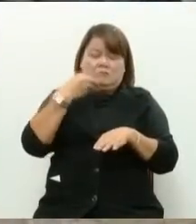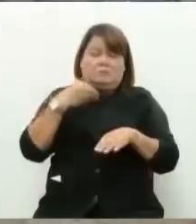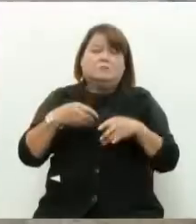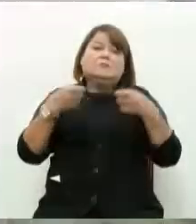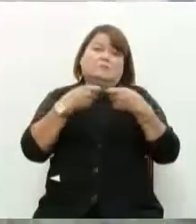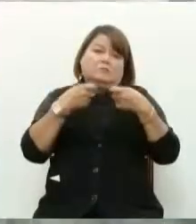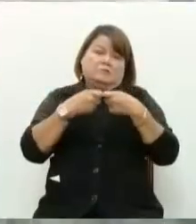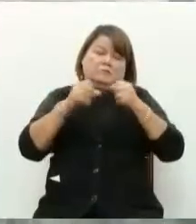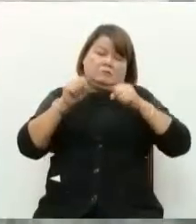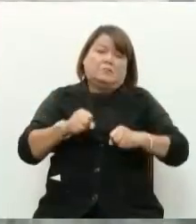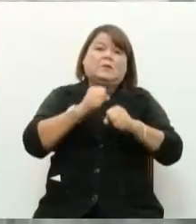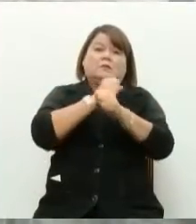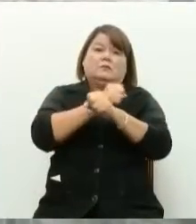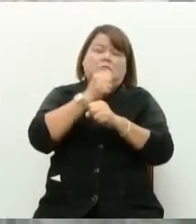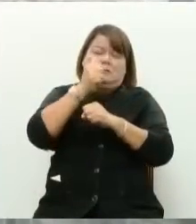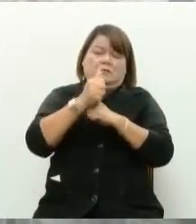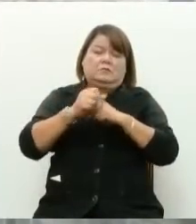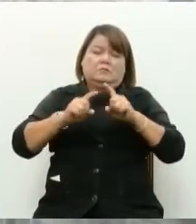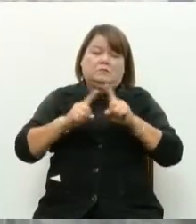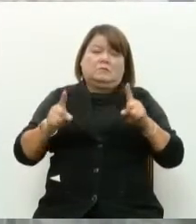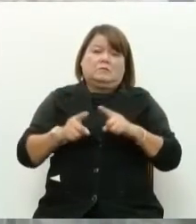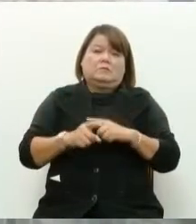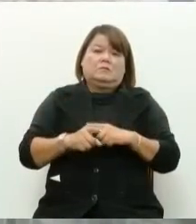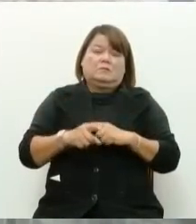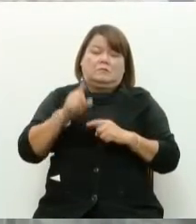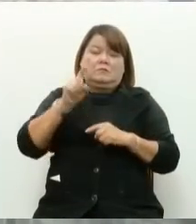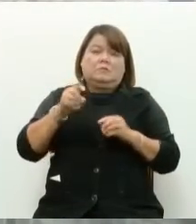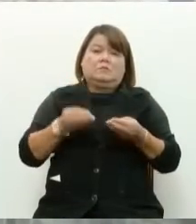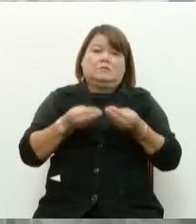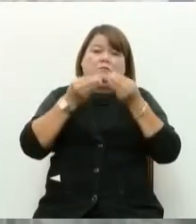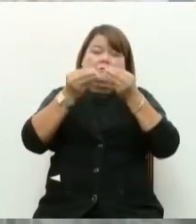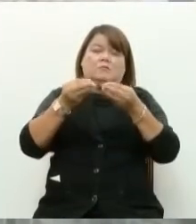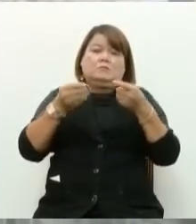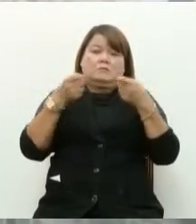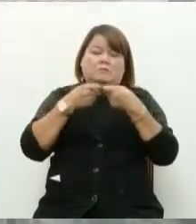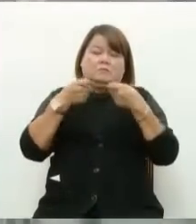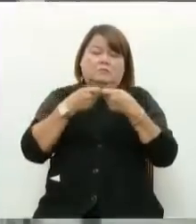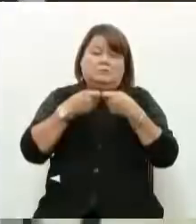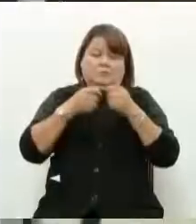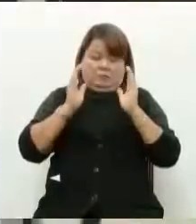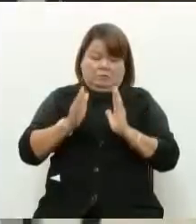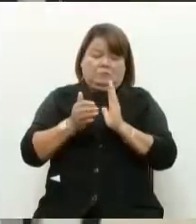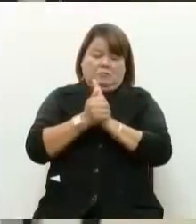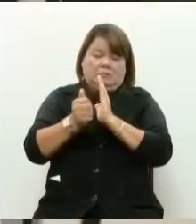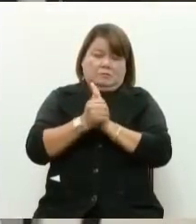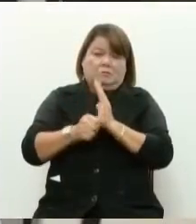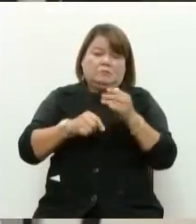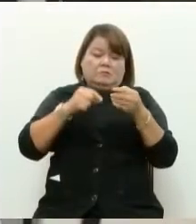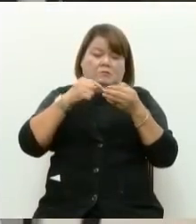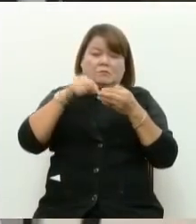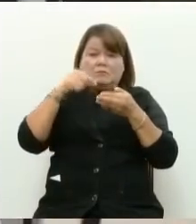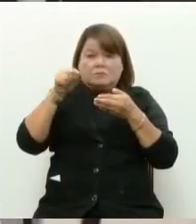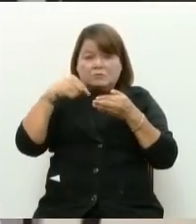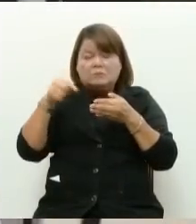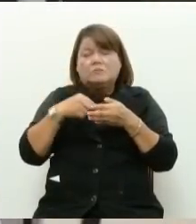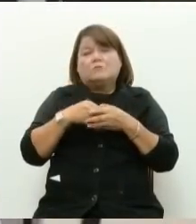ารถป้องกันได้แต่ท่านจะต้องให้ไฟฟ้าหรือผู้เชี่ยวชาญเนี่ยได้มาตรวจสอบของท่านว่